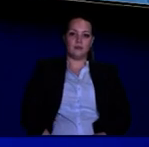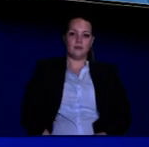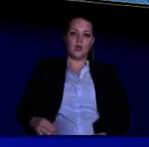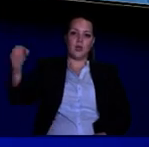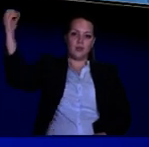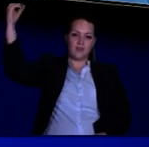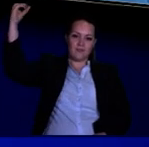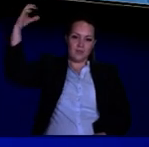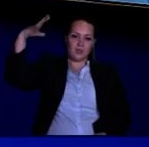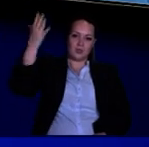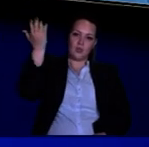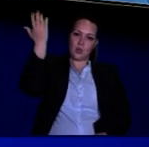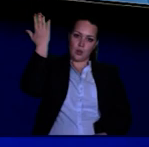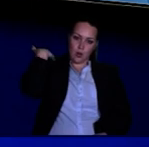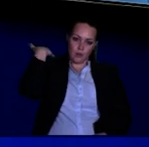Светило,